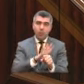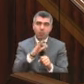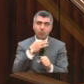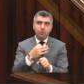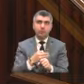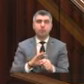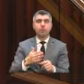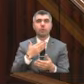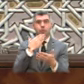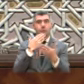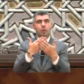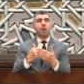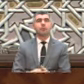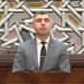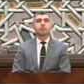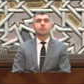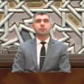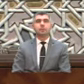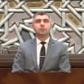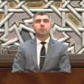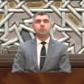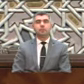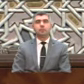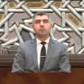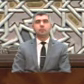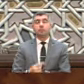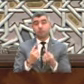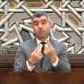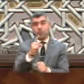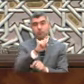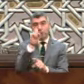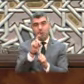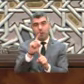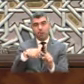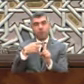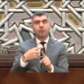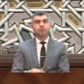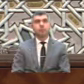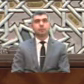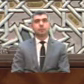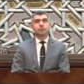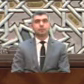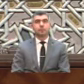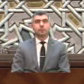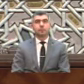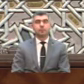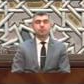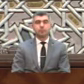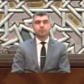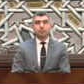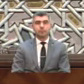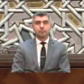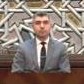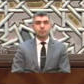الآلية. شكرا سيدي محترم، انتهى التوقيت، شكرا. هل من تعقيب إضافي؟ تفضلوا سيد نائب محترم.